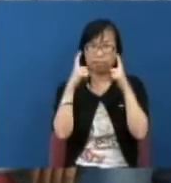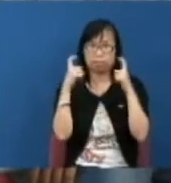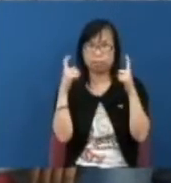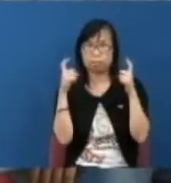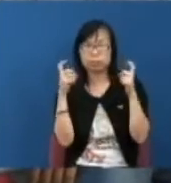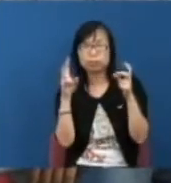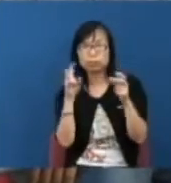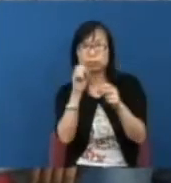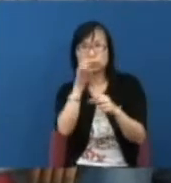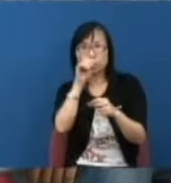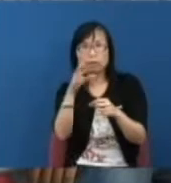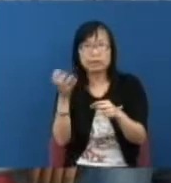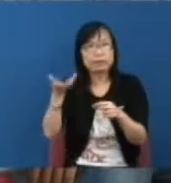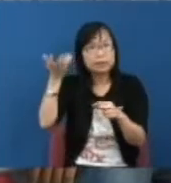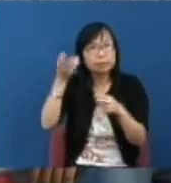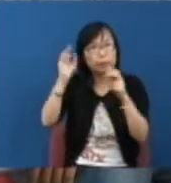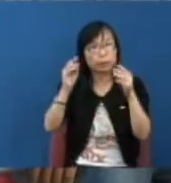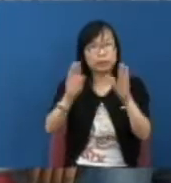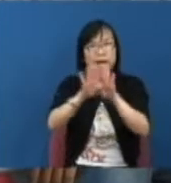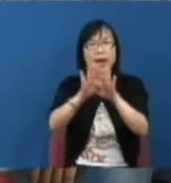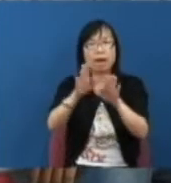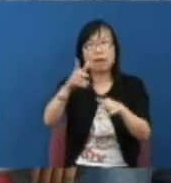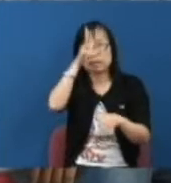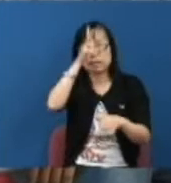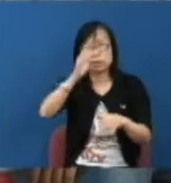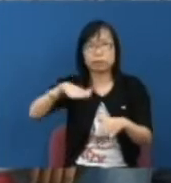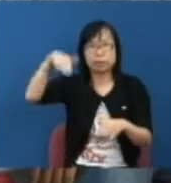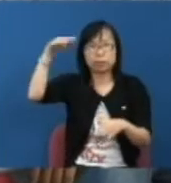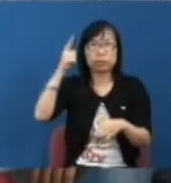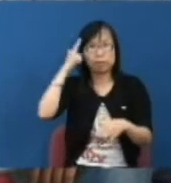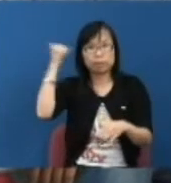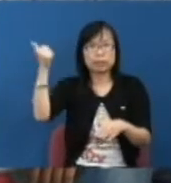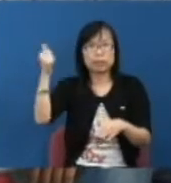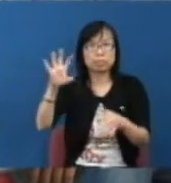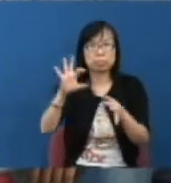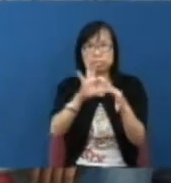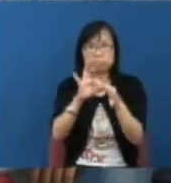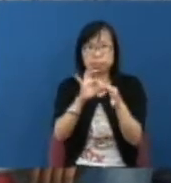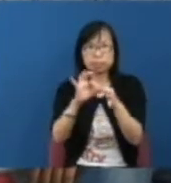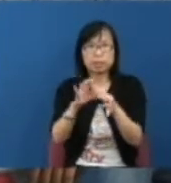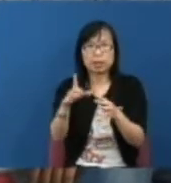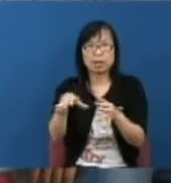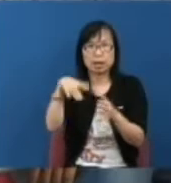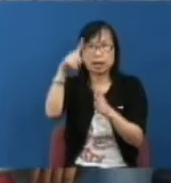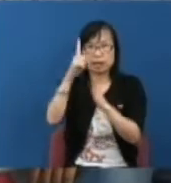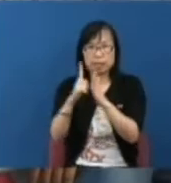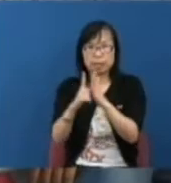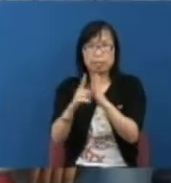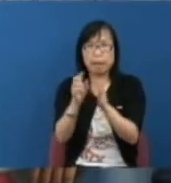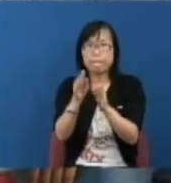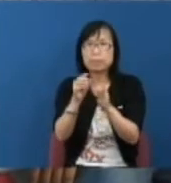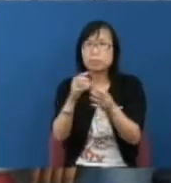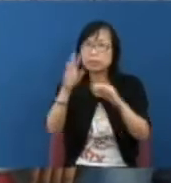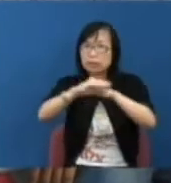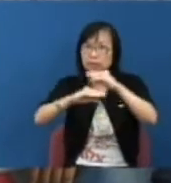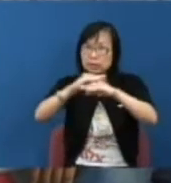就住咧好多好多無論高官啊、城中名人啦、啊，都涉及可能一啲低密度嘅建築啊，可能都會涉